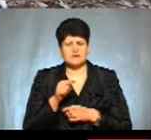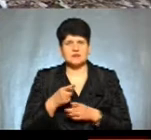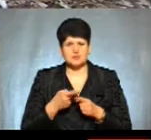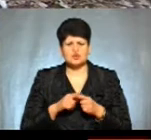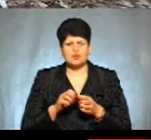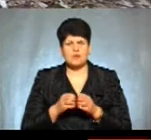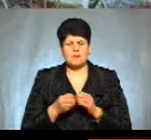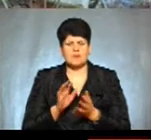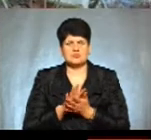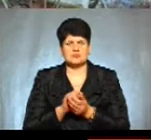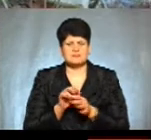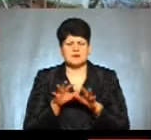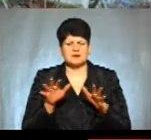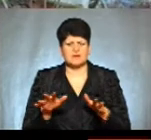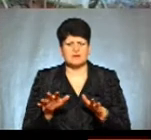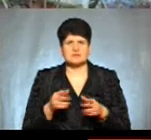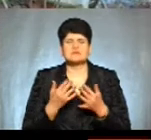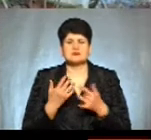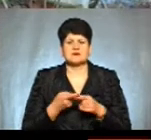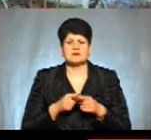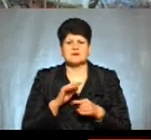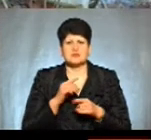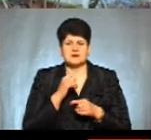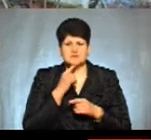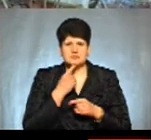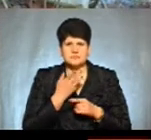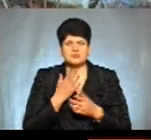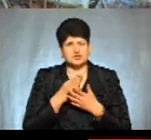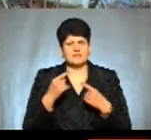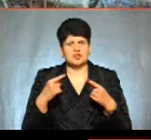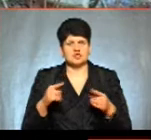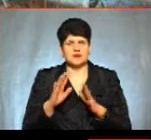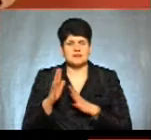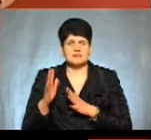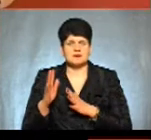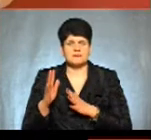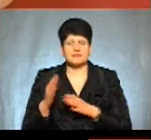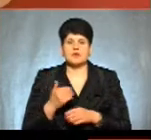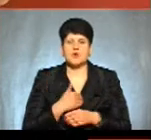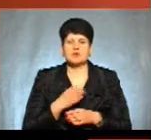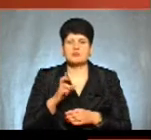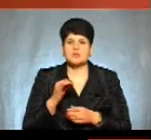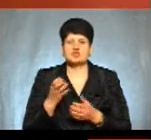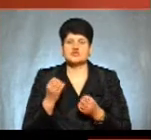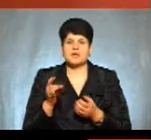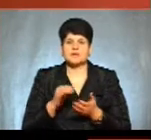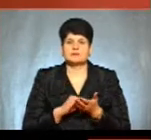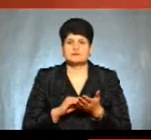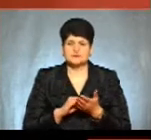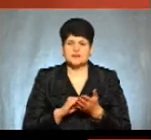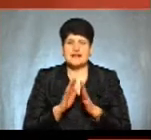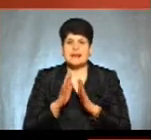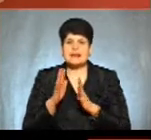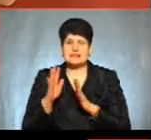цю проблему засміченості, наскільки вона критична і чи поширена вона і в інших лісах? Ну, я зразу хотів би ще раз зазначити те, що